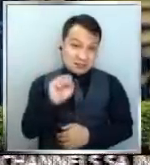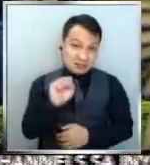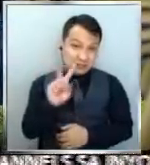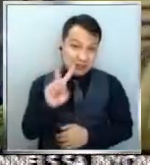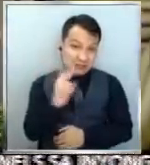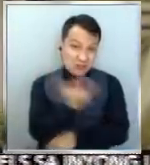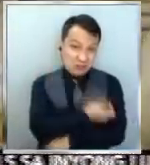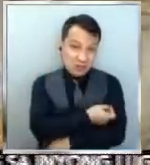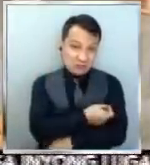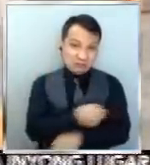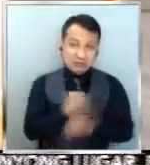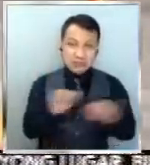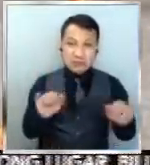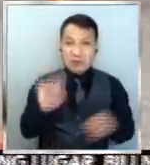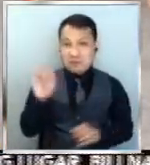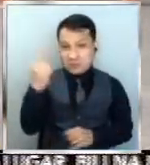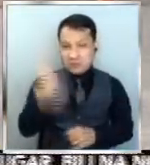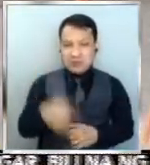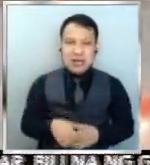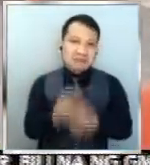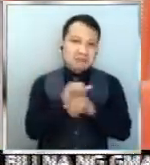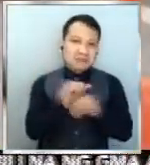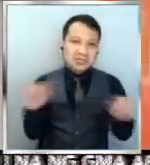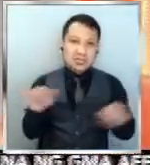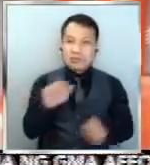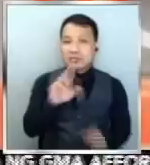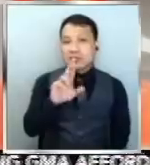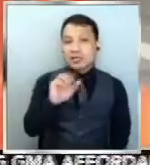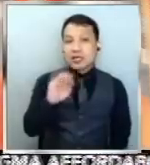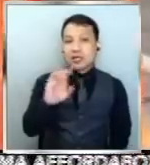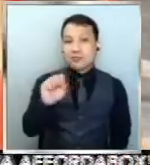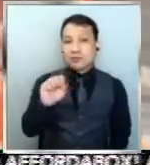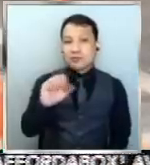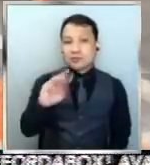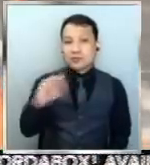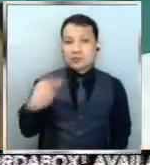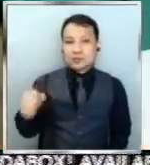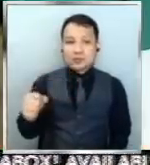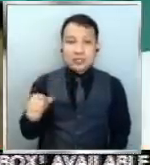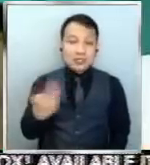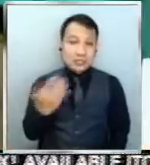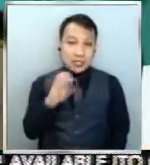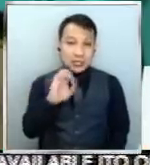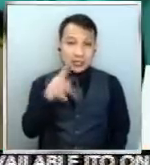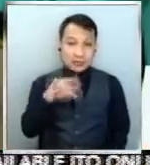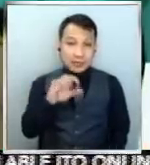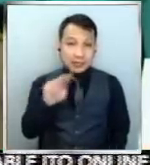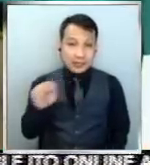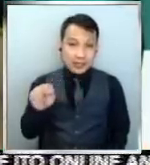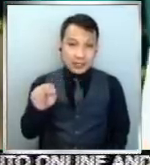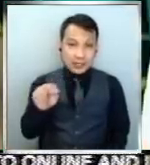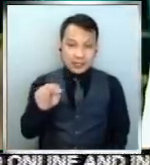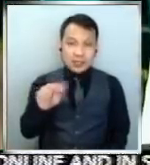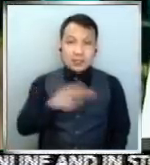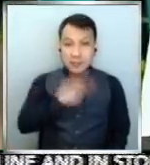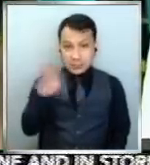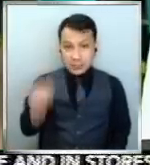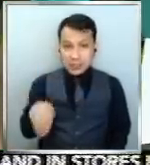Ganito rin ang sitwasyon sa Ramon Magsaysay High School vaccination site sa Espanya Boulevard kung saan Sinovac ang